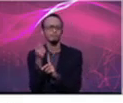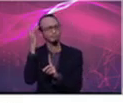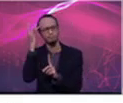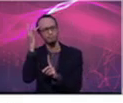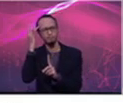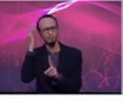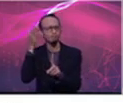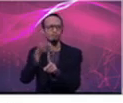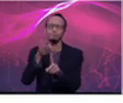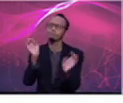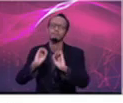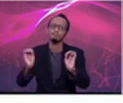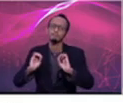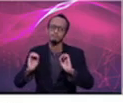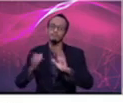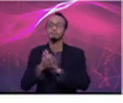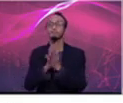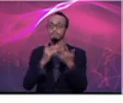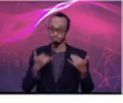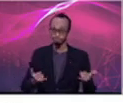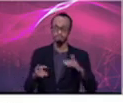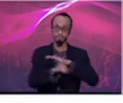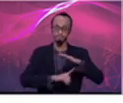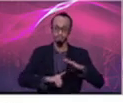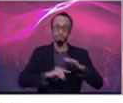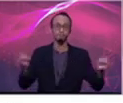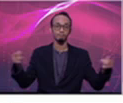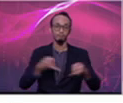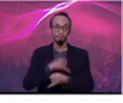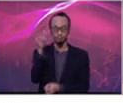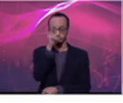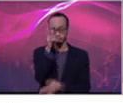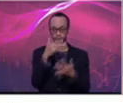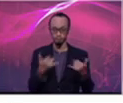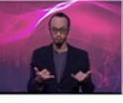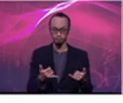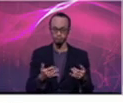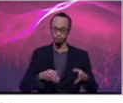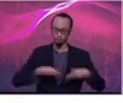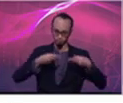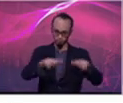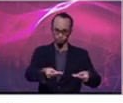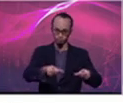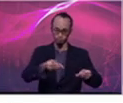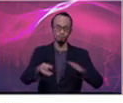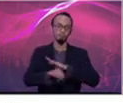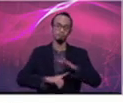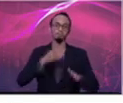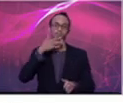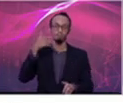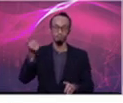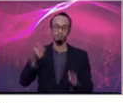Hala tuju tak ada Hala tuju so sekarang dasar yang dibuat oleh jabatan kerajaan sekarang menampakkan dasar yang terbaik